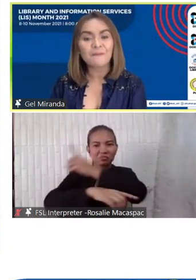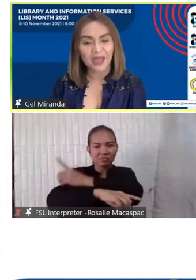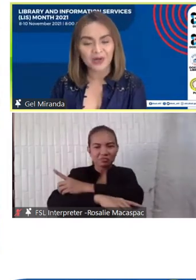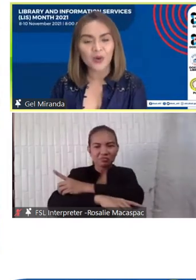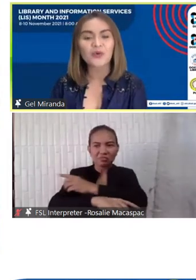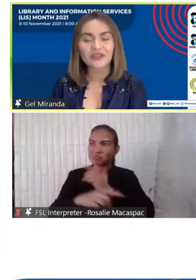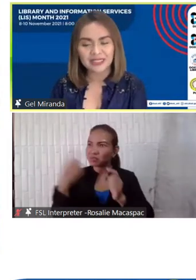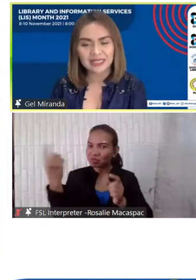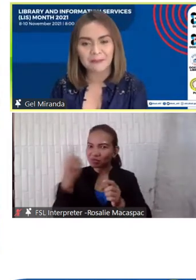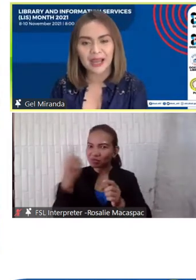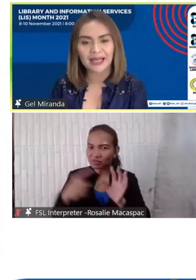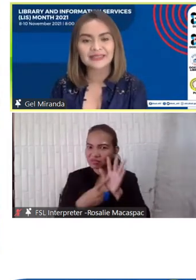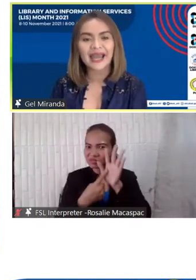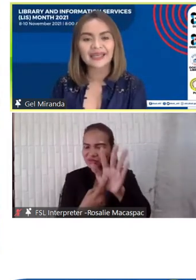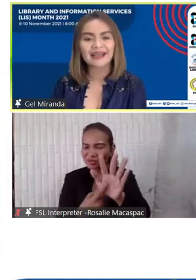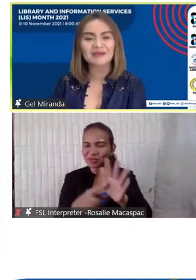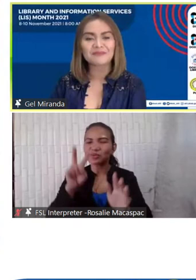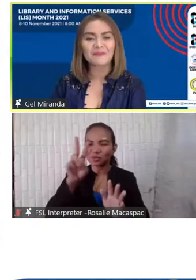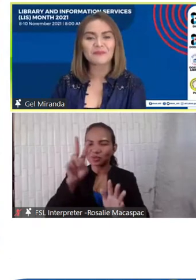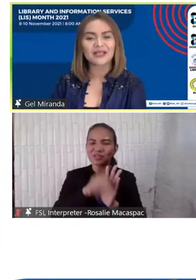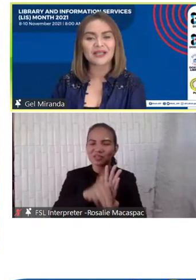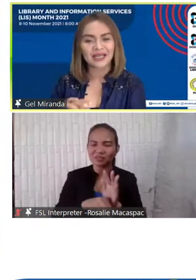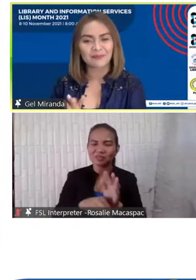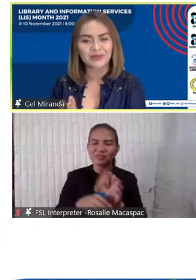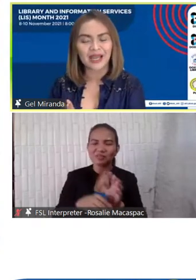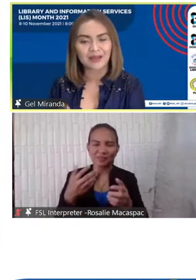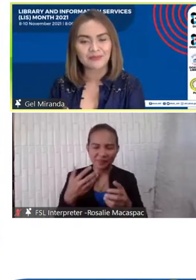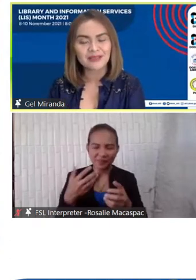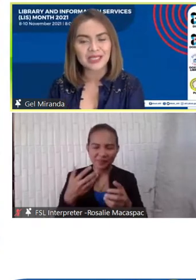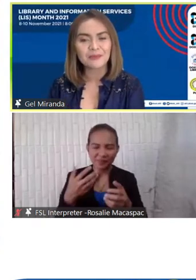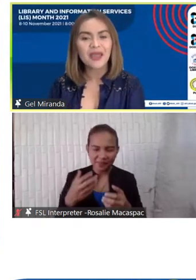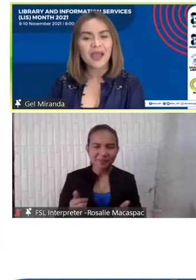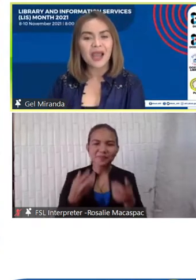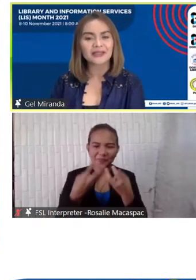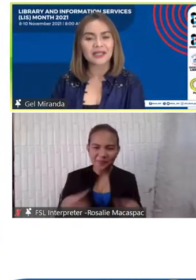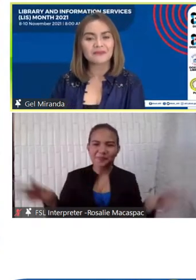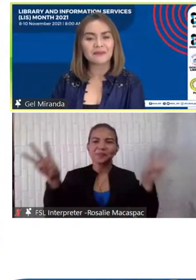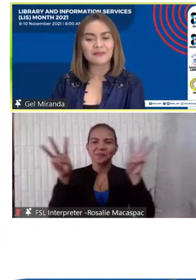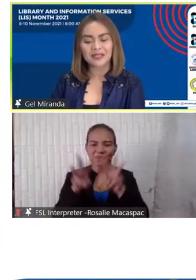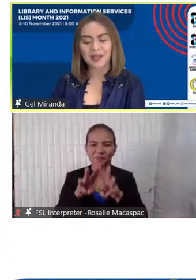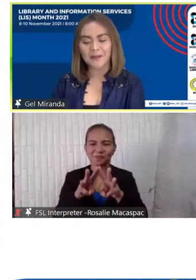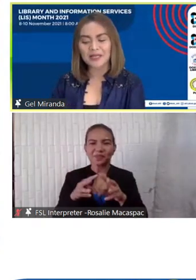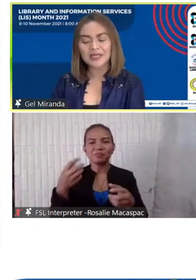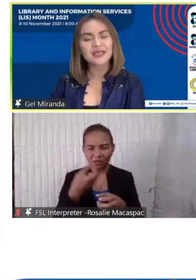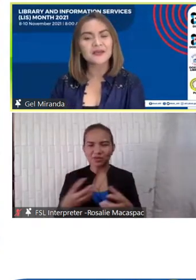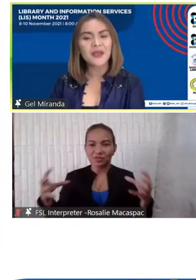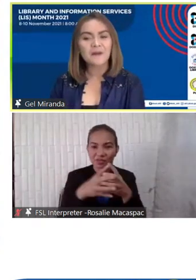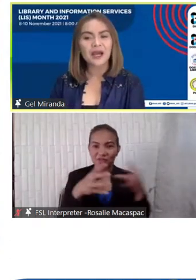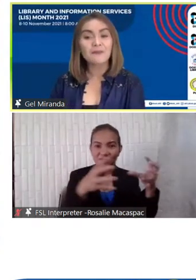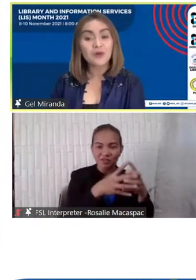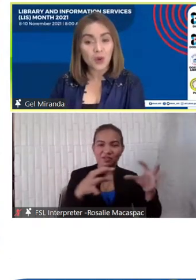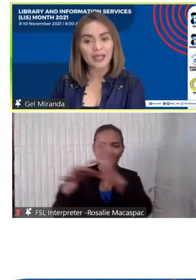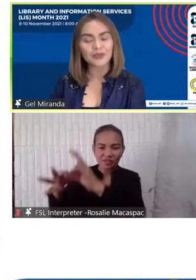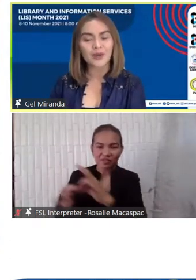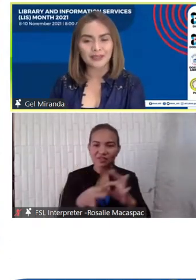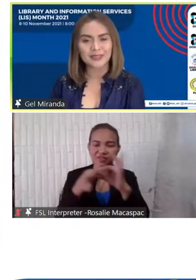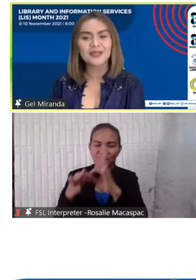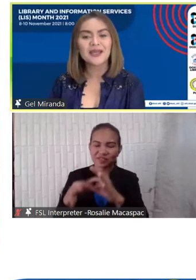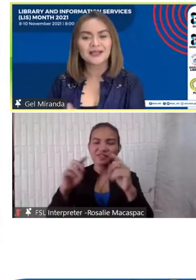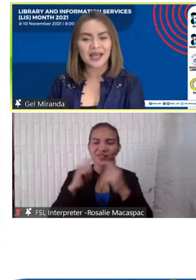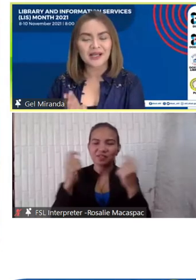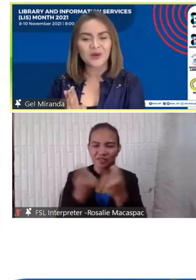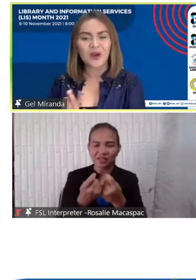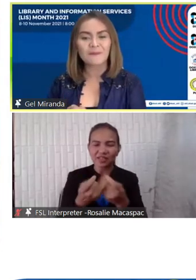minutes, pero worth it naman dahil alam namin pinaghirapan nyo ng aming team at alam namin na magiging makabuluhan yung